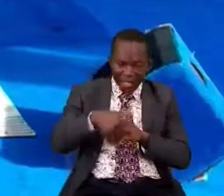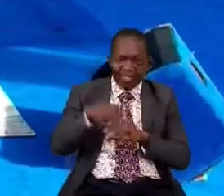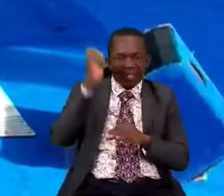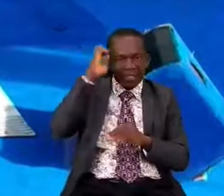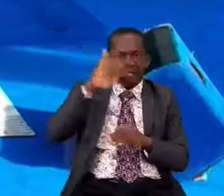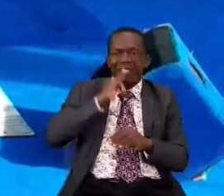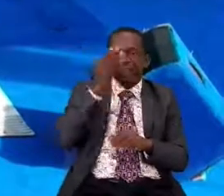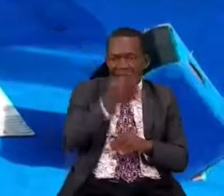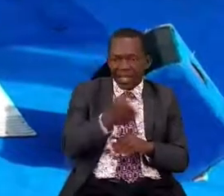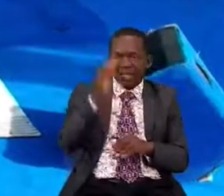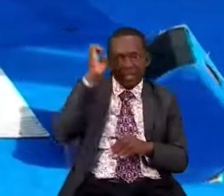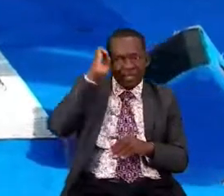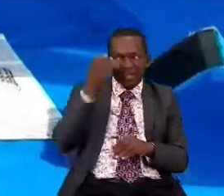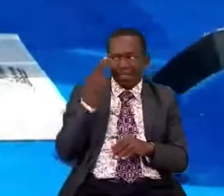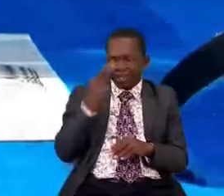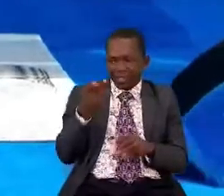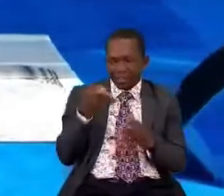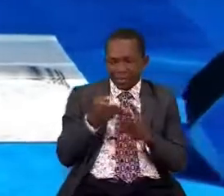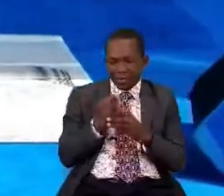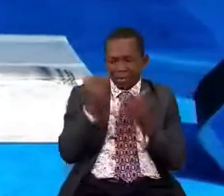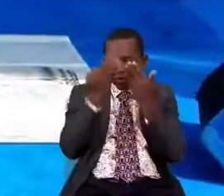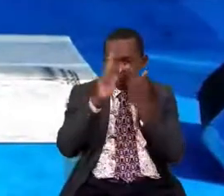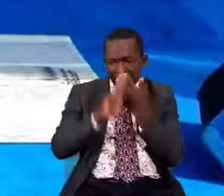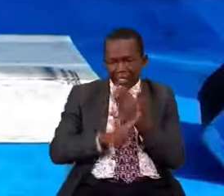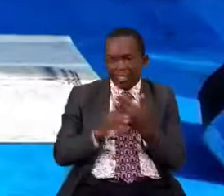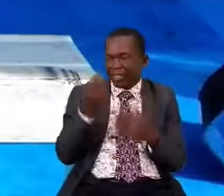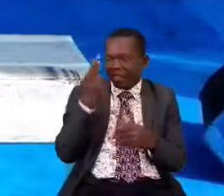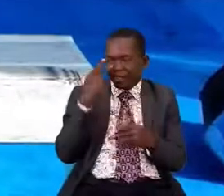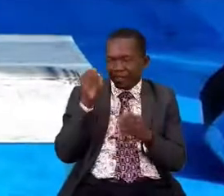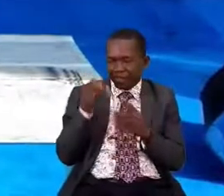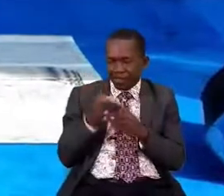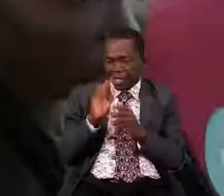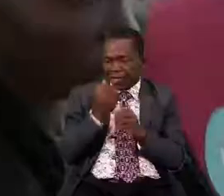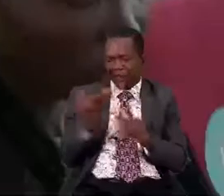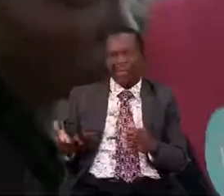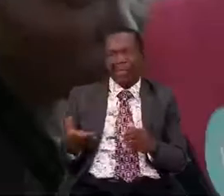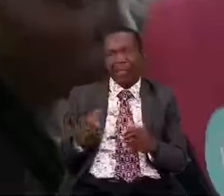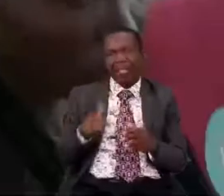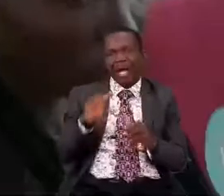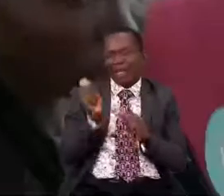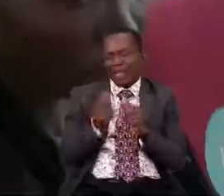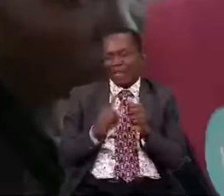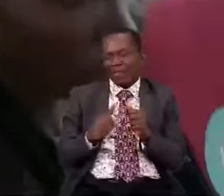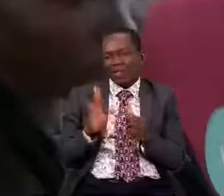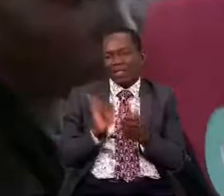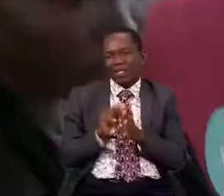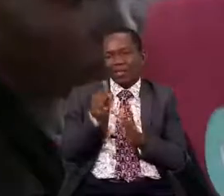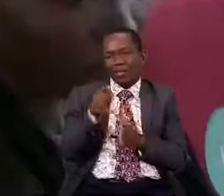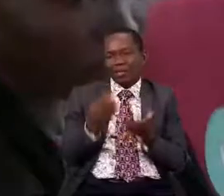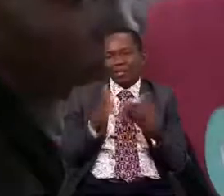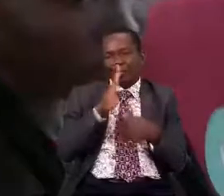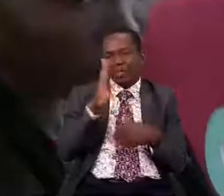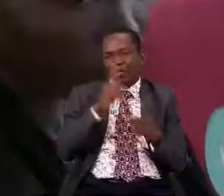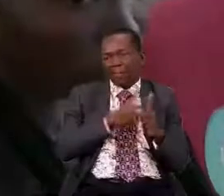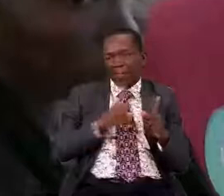partout. Et partout, tu peux être, le Seigneur est avec toi à tes côtés. Il ne va jamais te délaisser. Il ne va